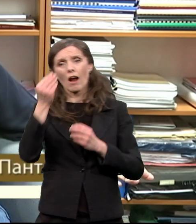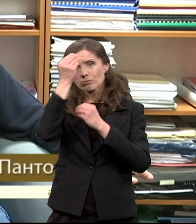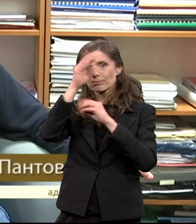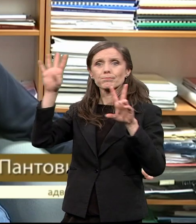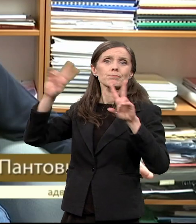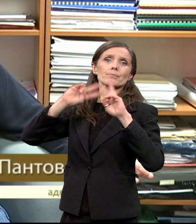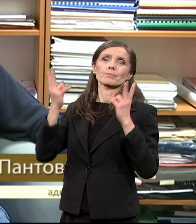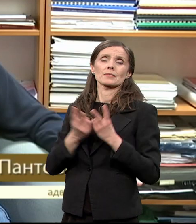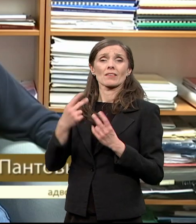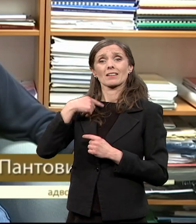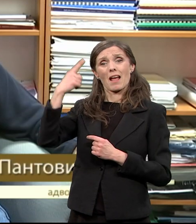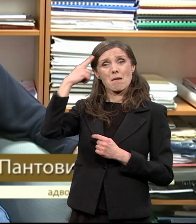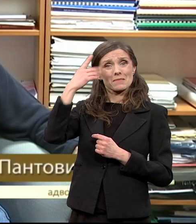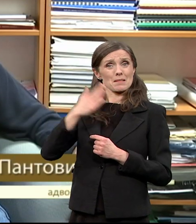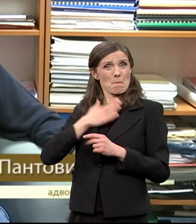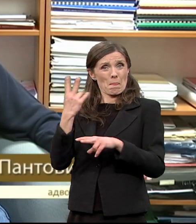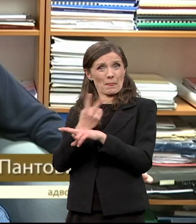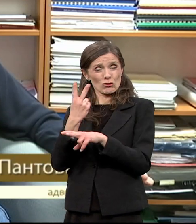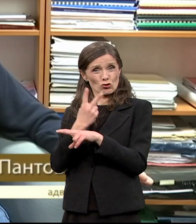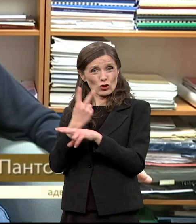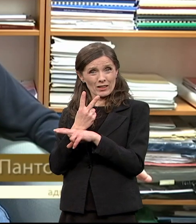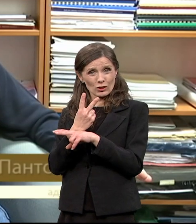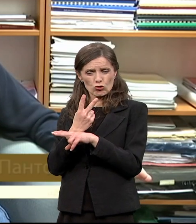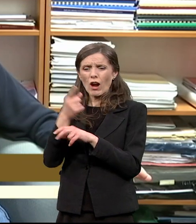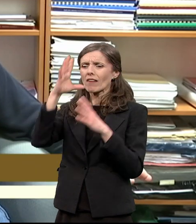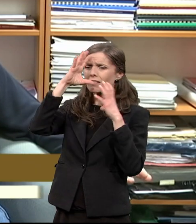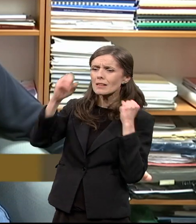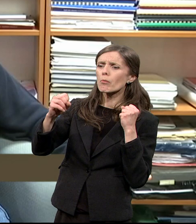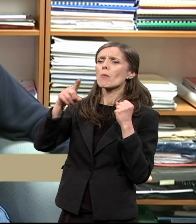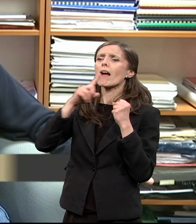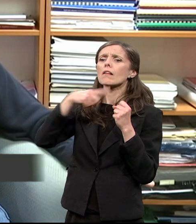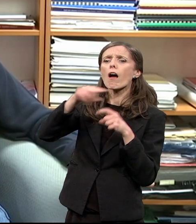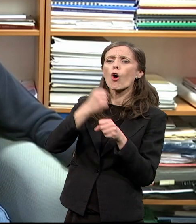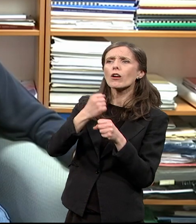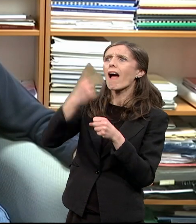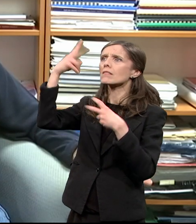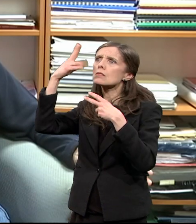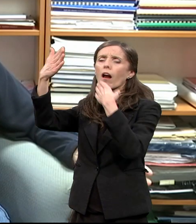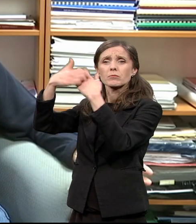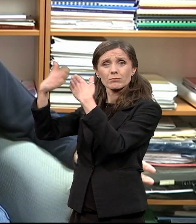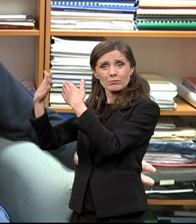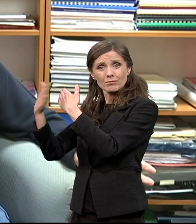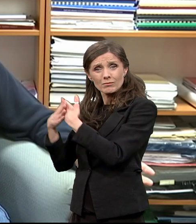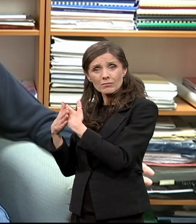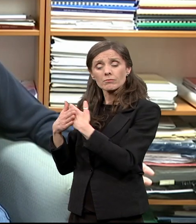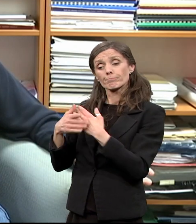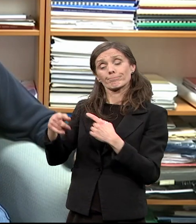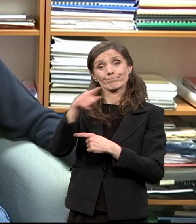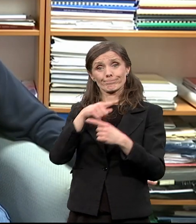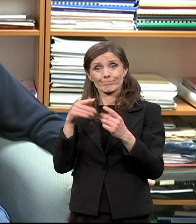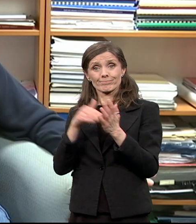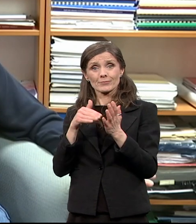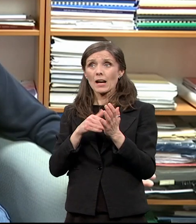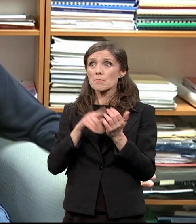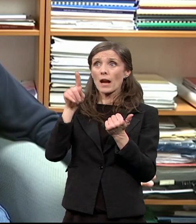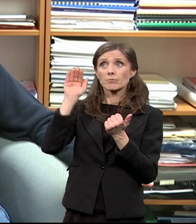da je posao naše države, diplomatije srpske takođe, da se na određenim mestima